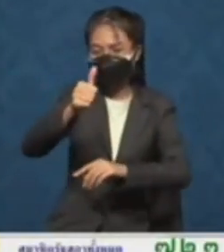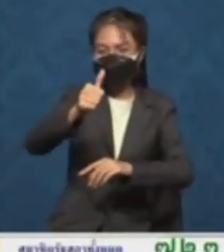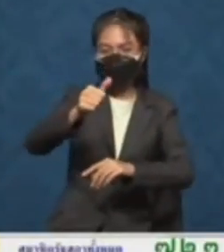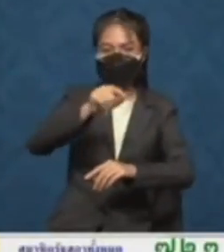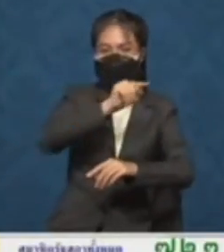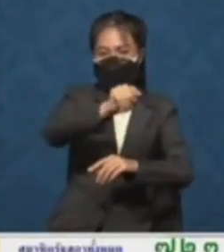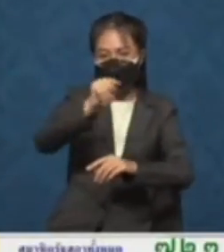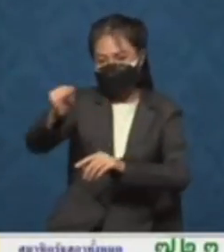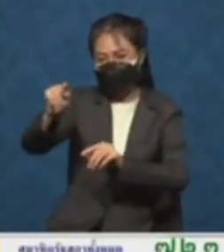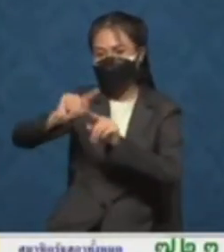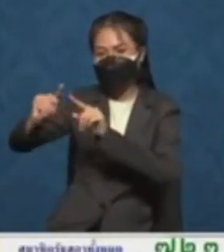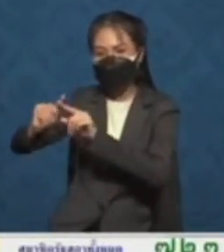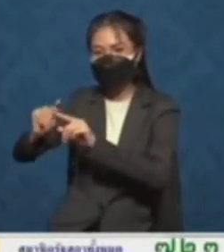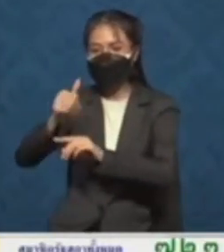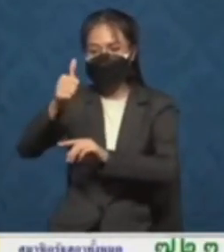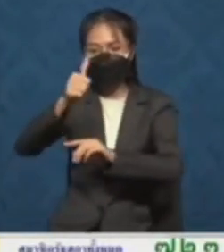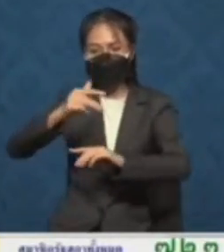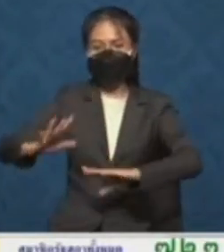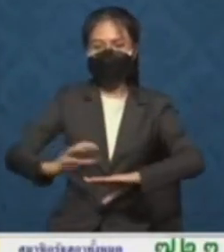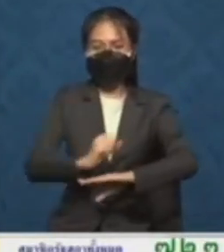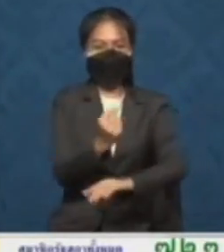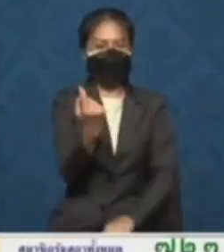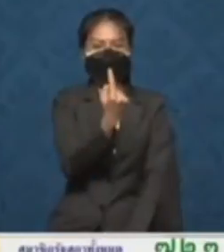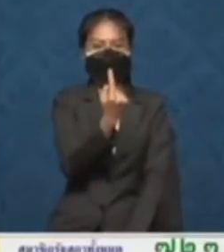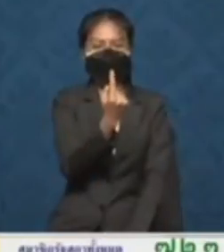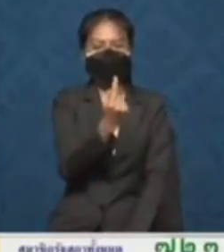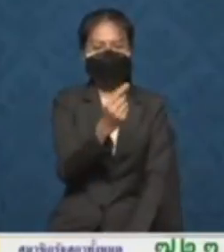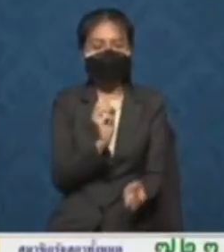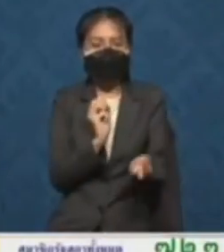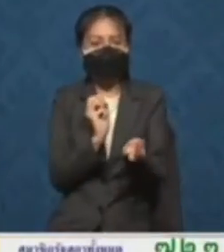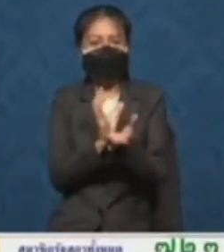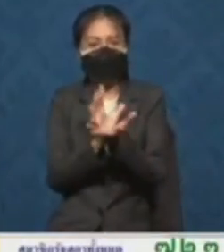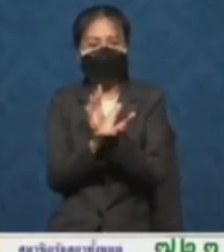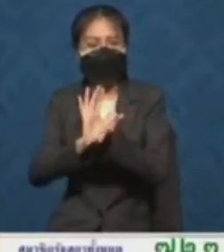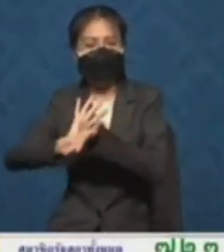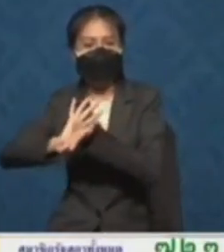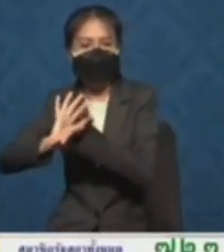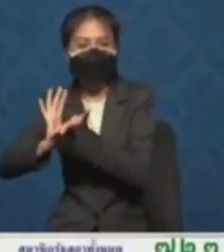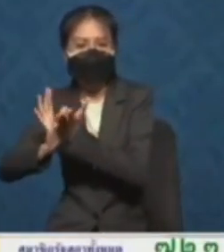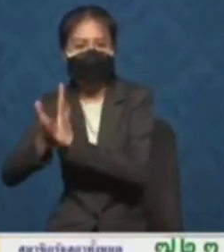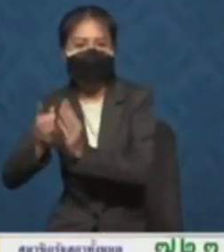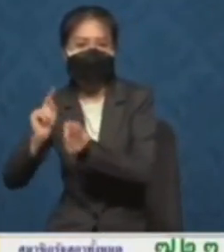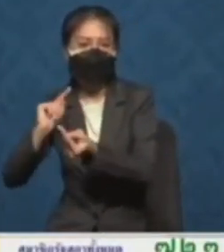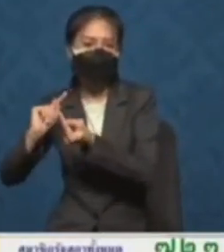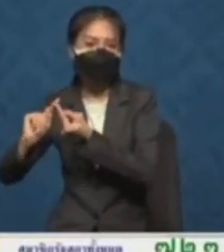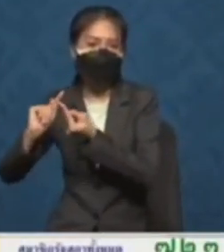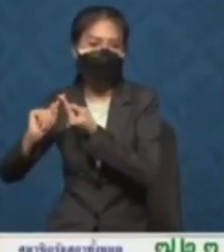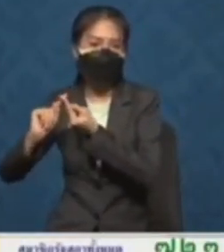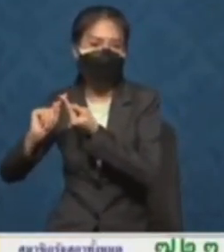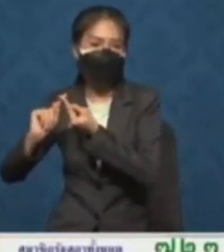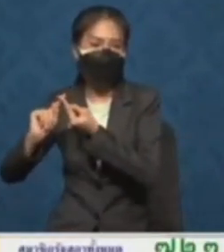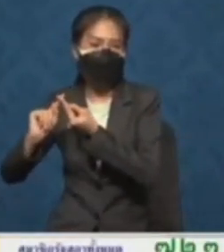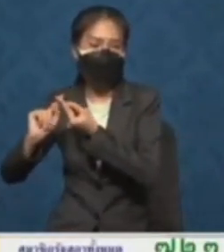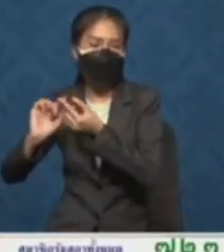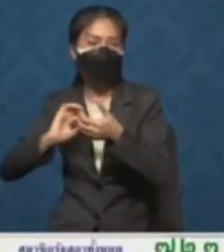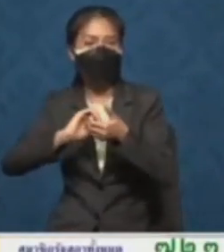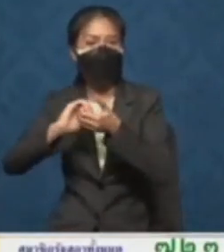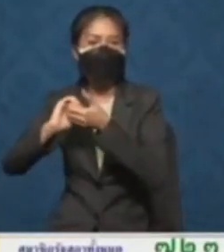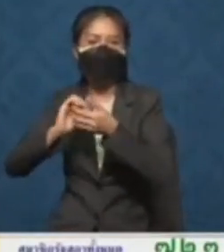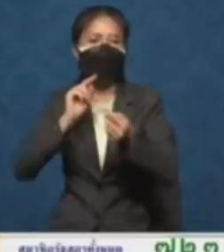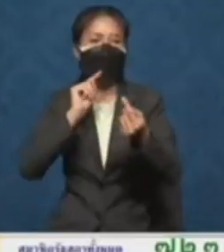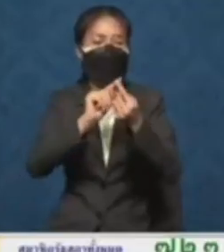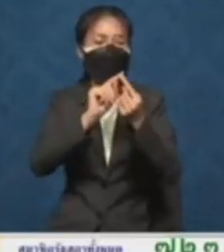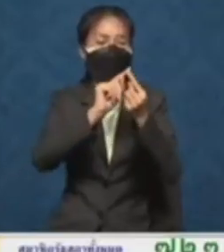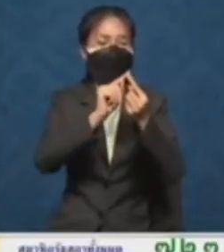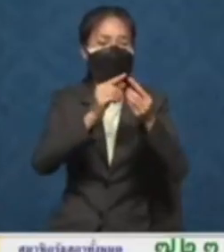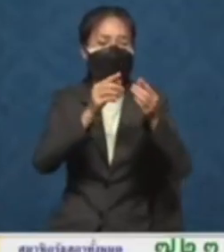มศูนย์อยู่ที่เดียวจะมีผลเปลี่ยนแปลงต่อความสัมพันธ์ตามรัฐธรรมนูญของเ